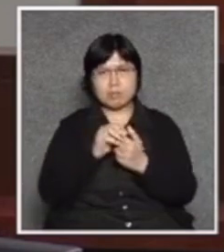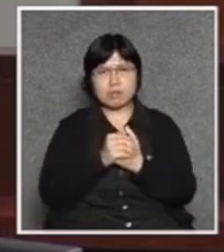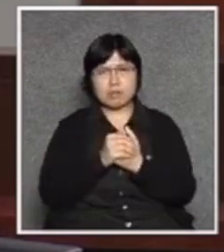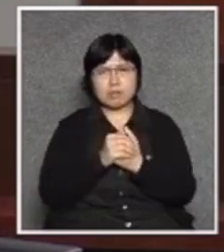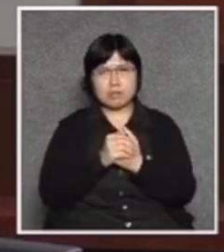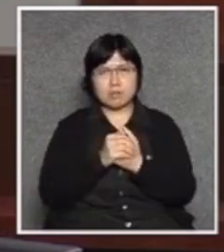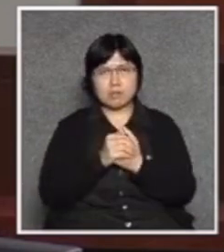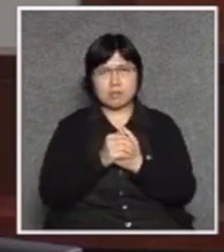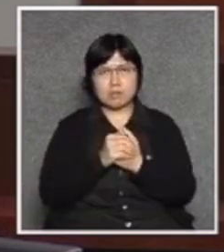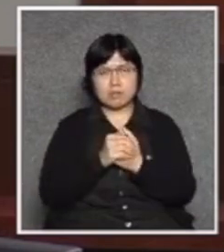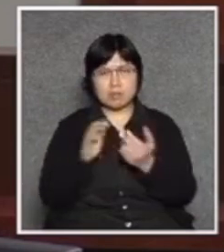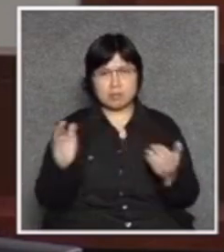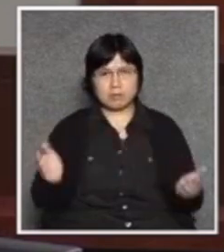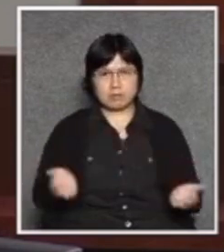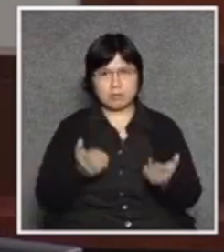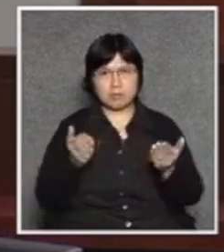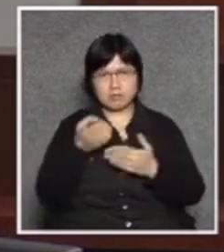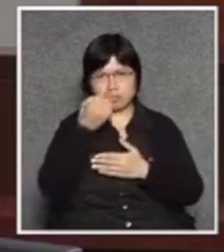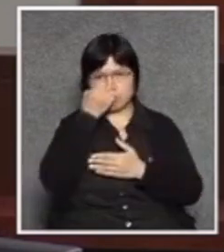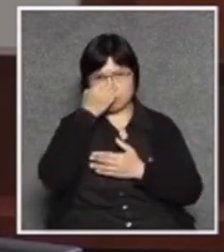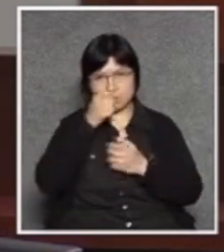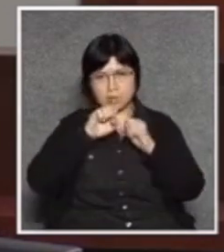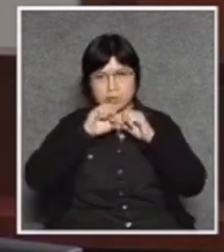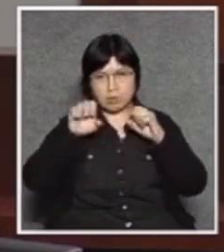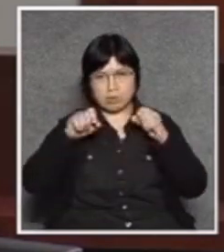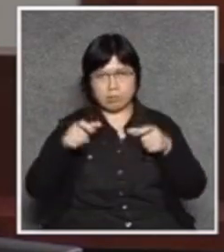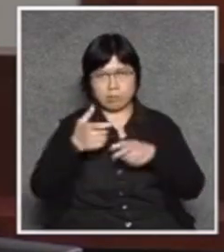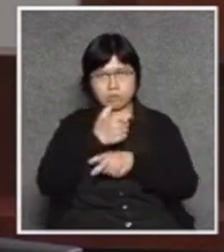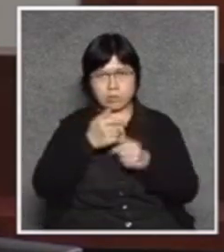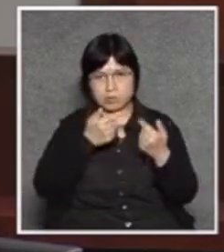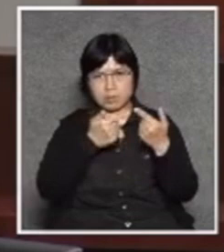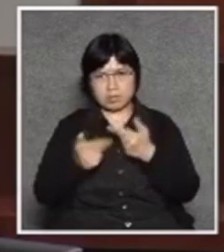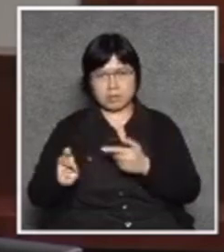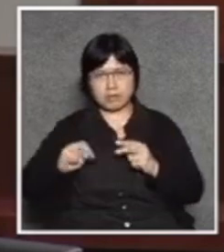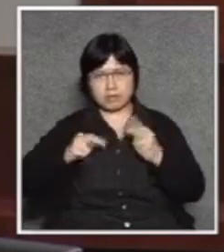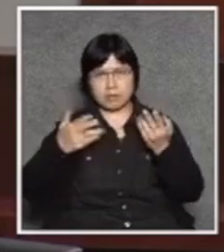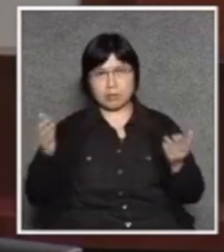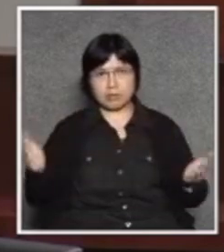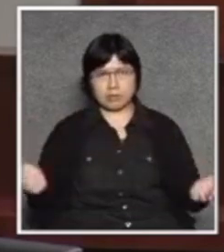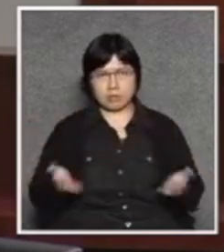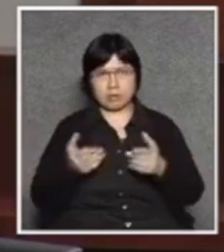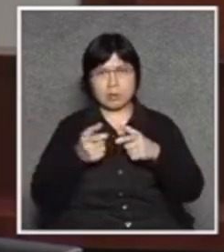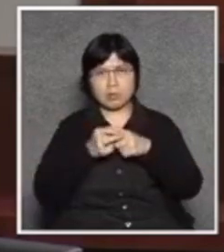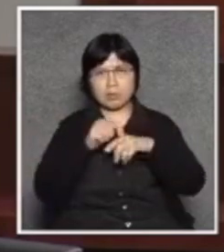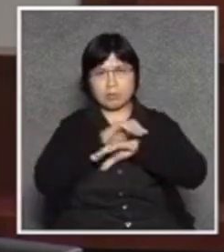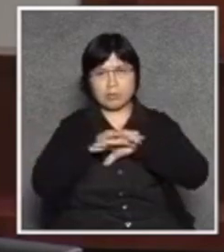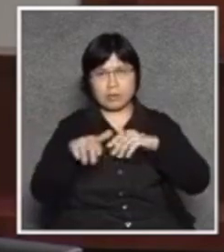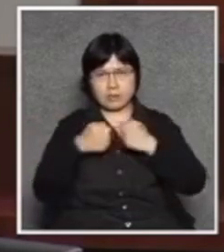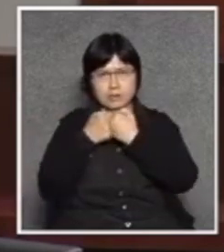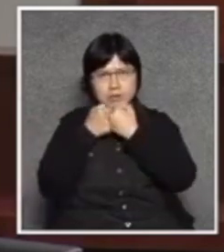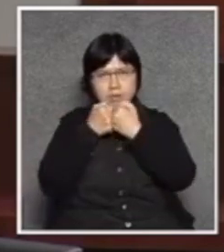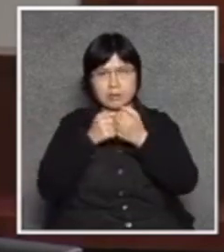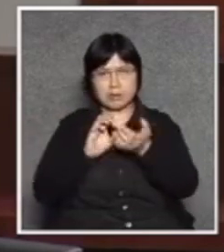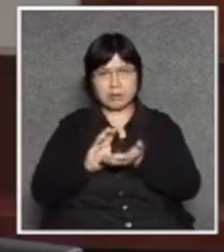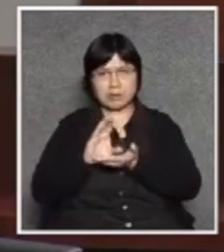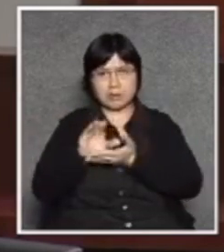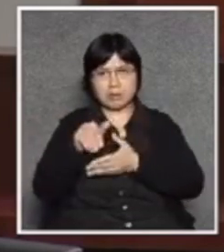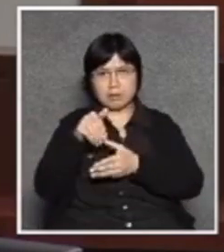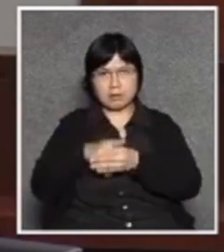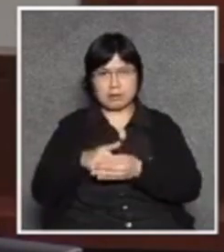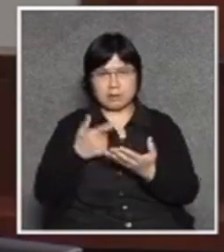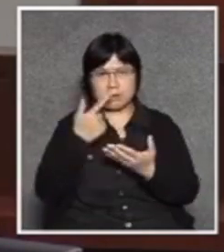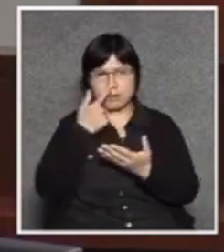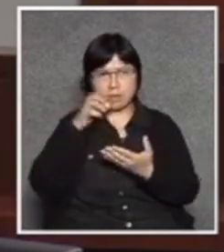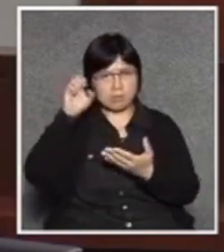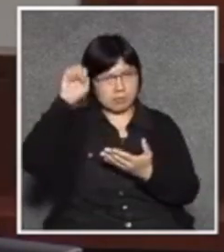示促進本地廣播業持續發展，鼓勵業界公平競爭、投資和採納創新科